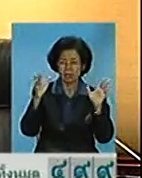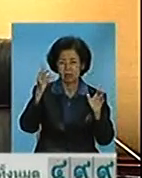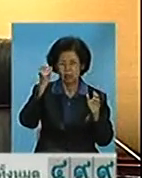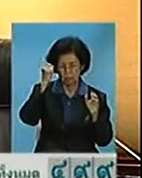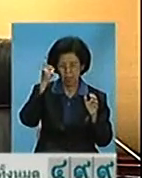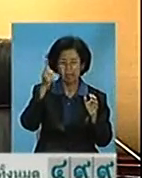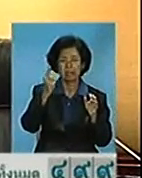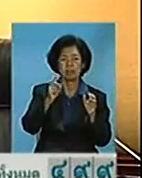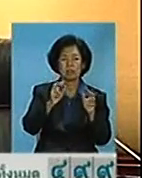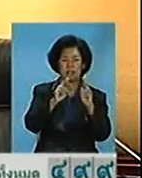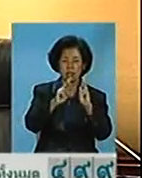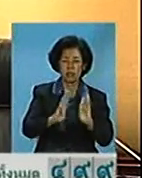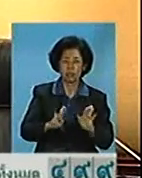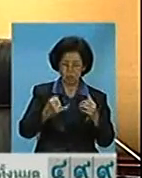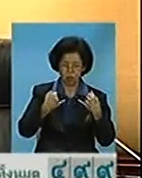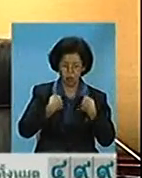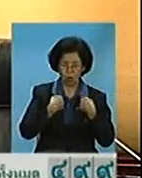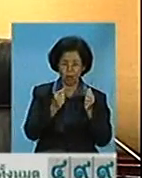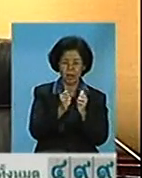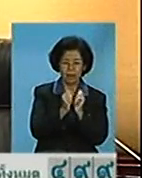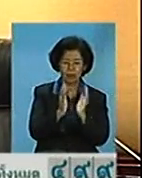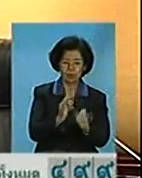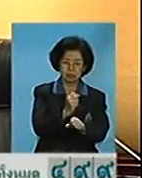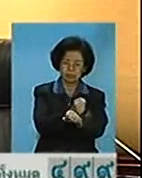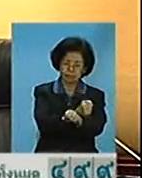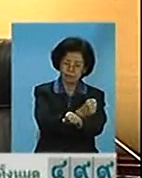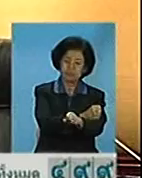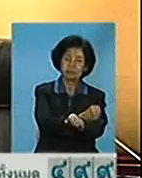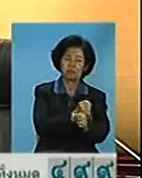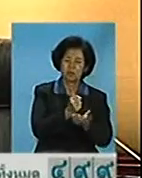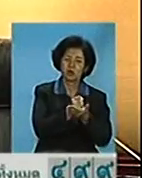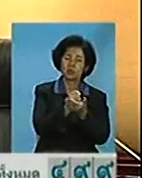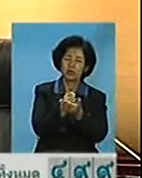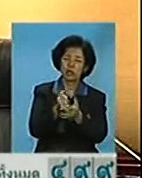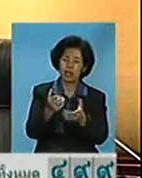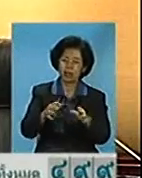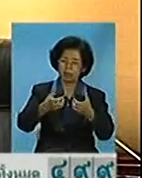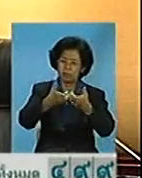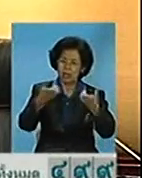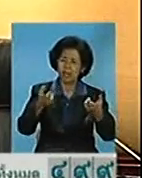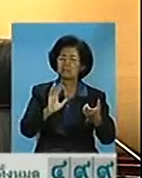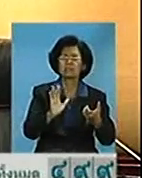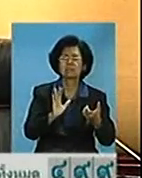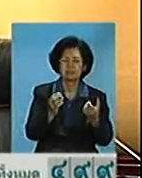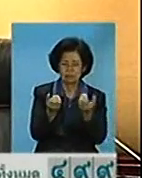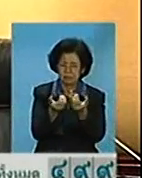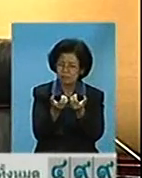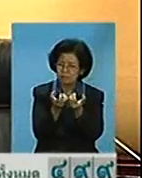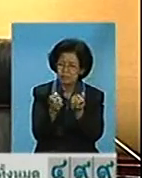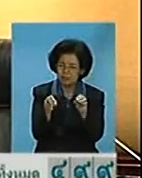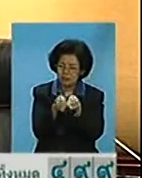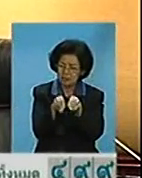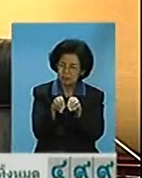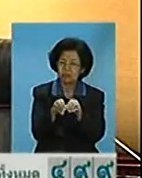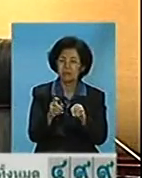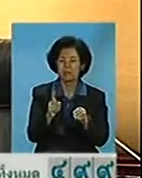างเจ้าของสวนยางกับแรงงานสวนยางเนี่ยมันเอื้อกันอยู่แทบจะแยกจากกันไม่ได้หลายระบบที่เขาไม่อยู่เป็นระบบ